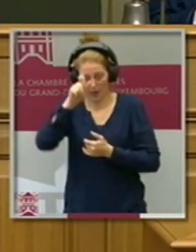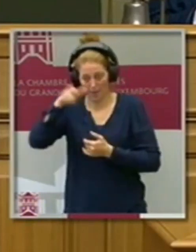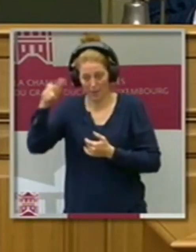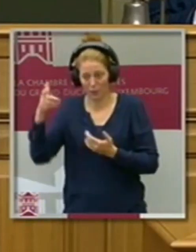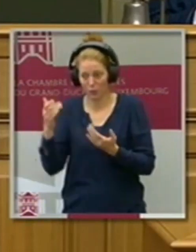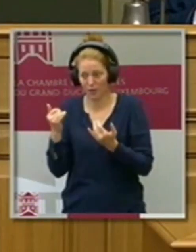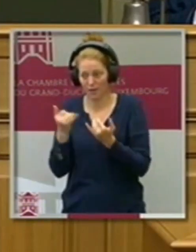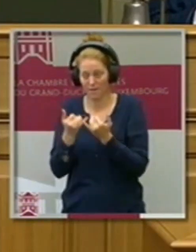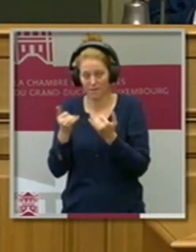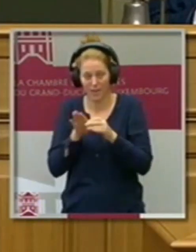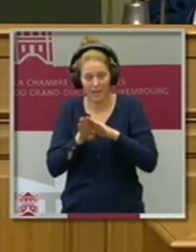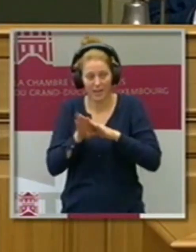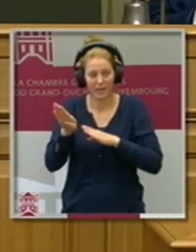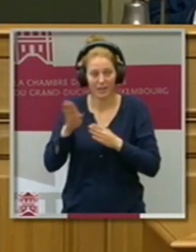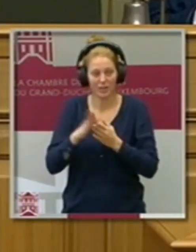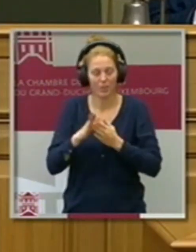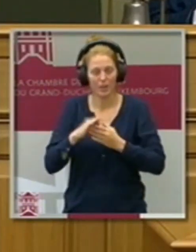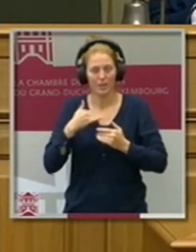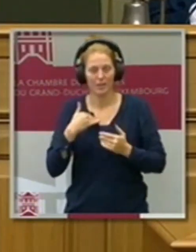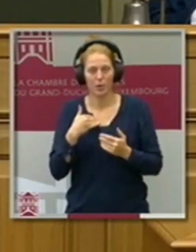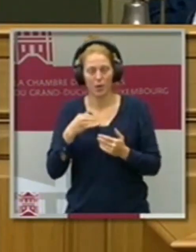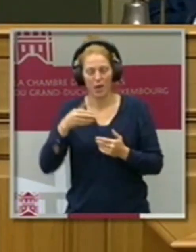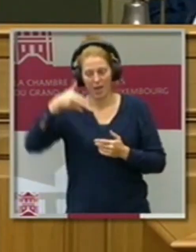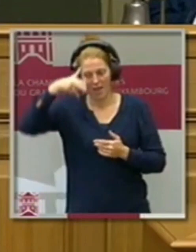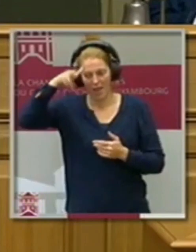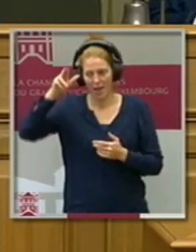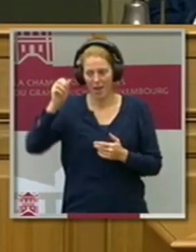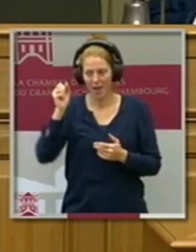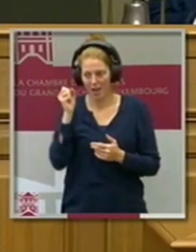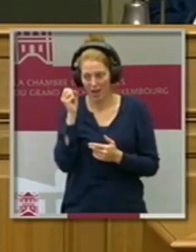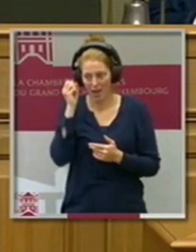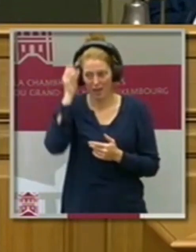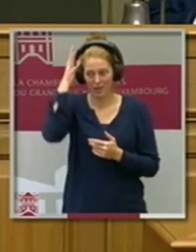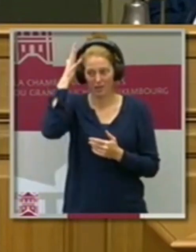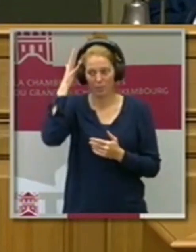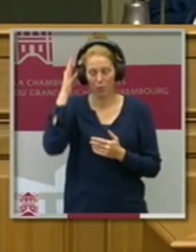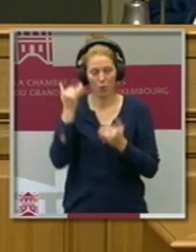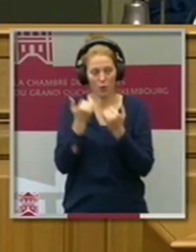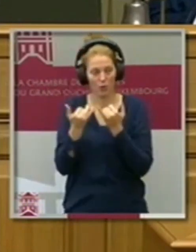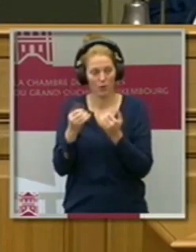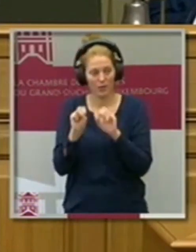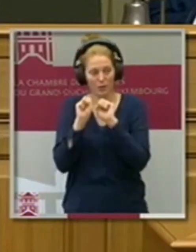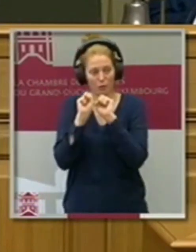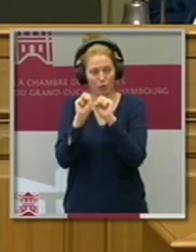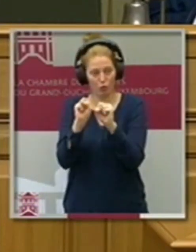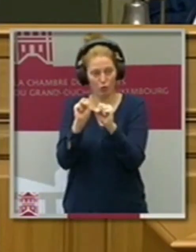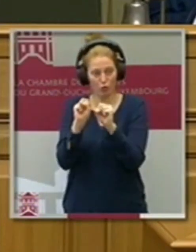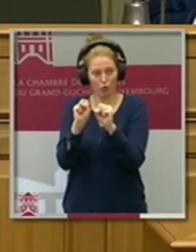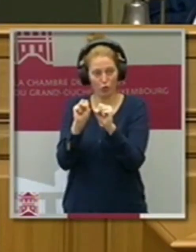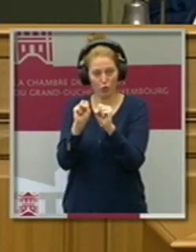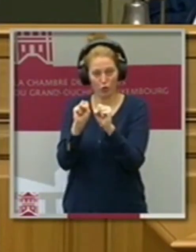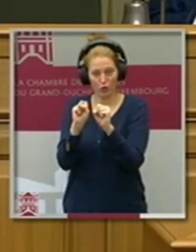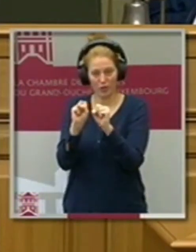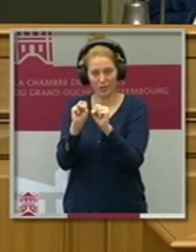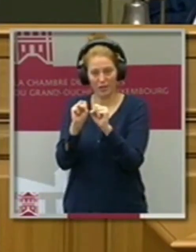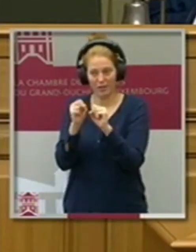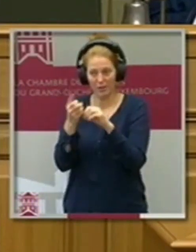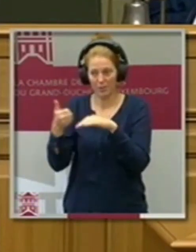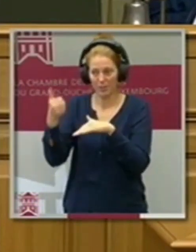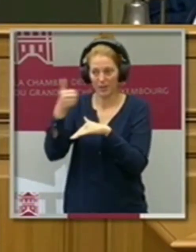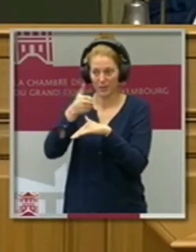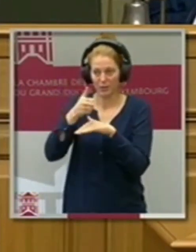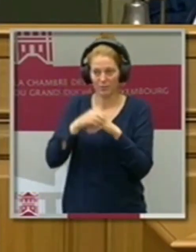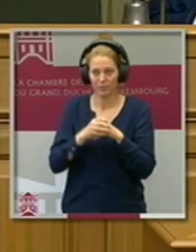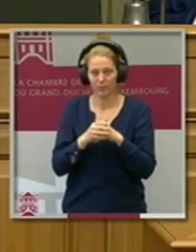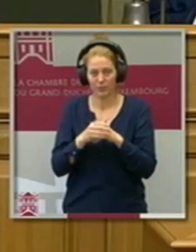einen Glaubensruhmüller-Kardinal. Ich meine, Herr Asselborn, der ist schon bei der Schutzpatron von den Menschenschleiser am Mittelmeer. Und wir sagen,